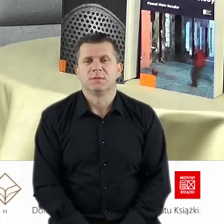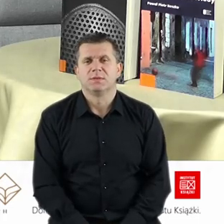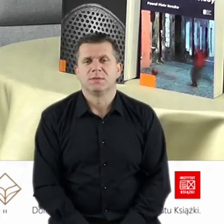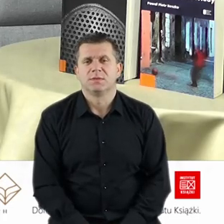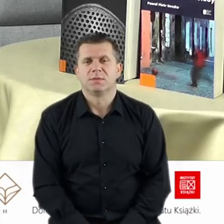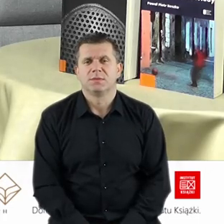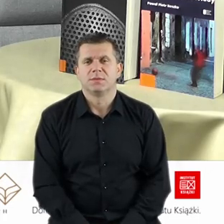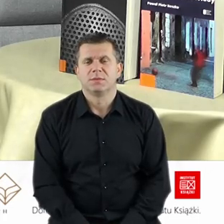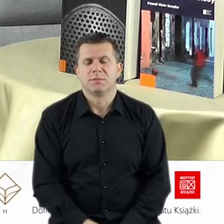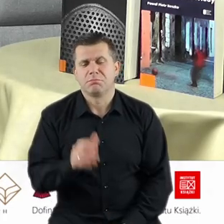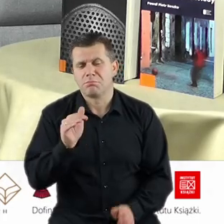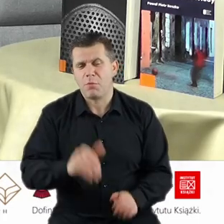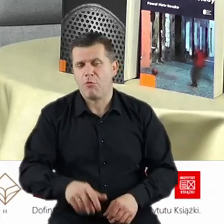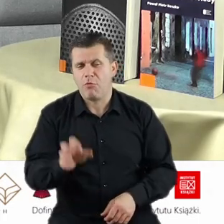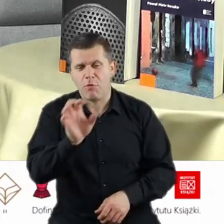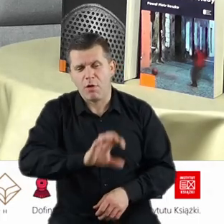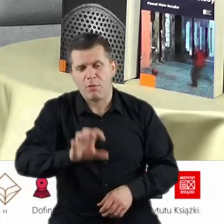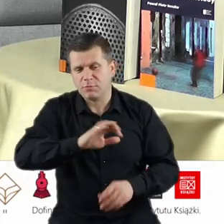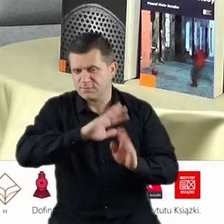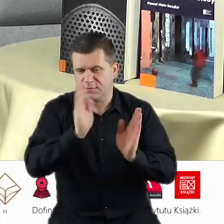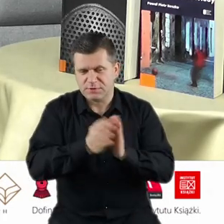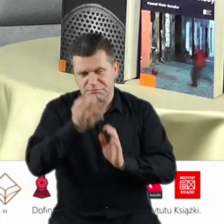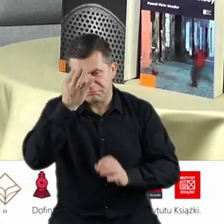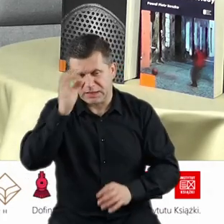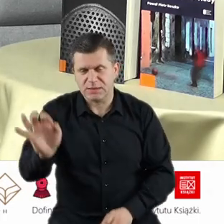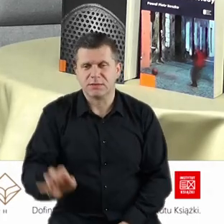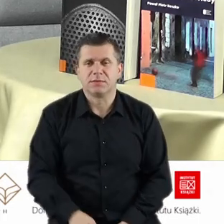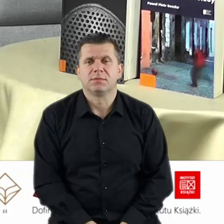najmniejszej, z jaką można to było obserwować.